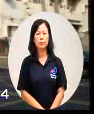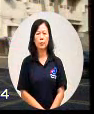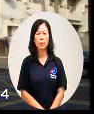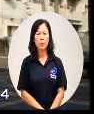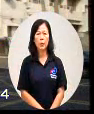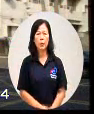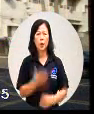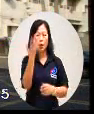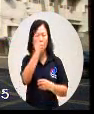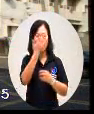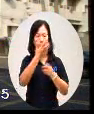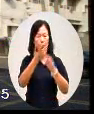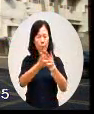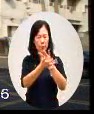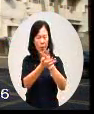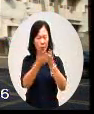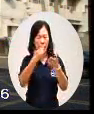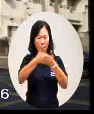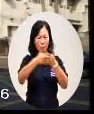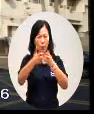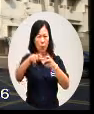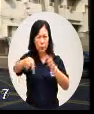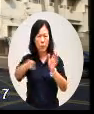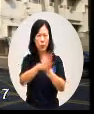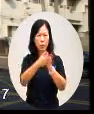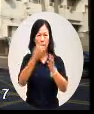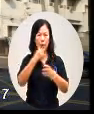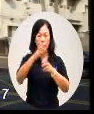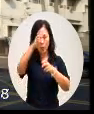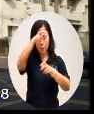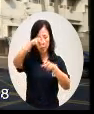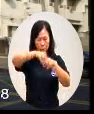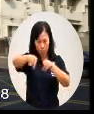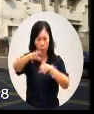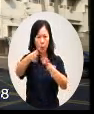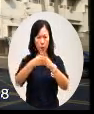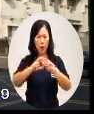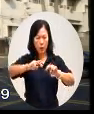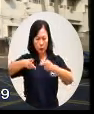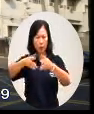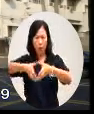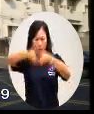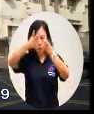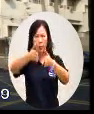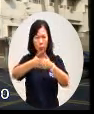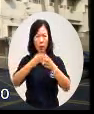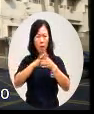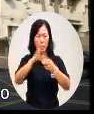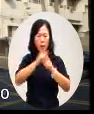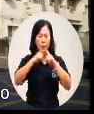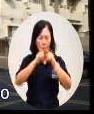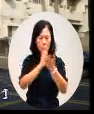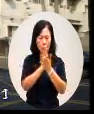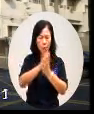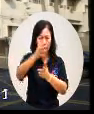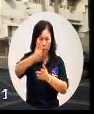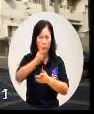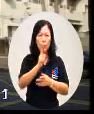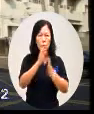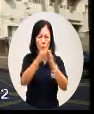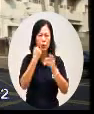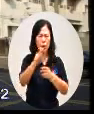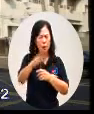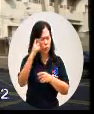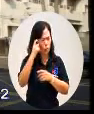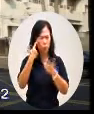美术馆园区赶快设古山分局，这古山分局赶快改建啊！虽然秘书长讲说那个是不什